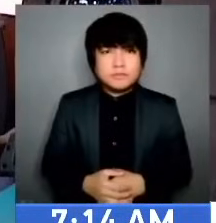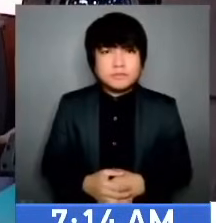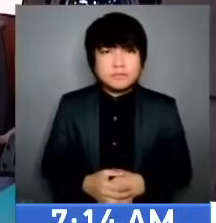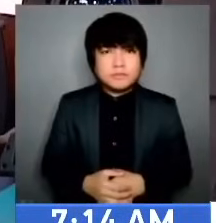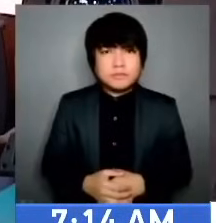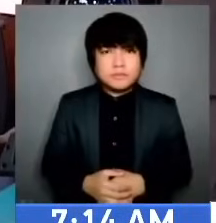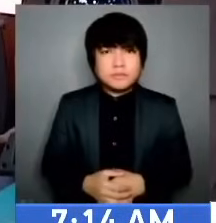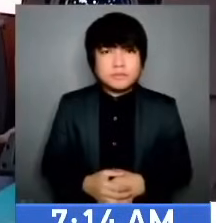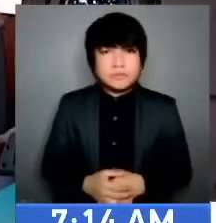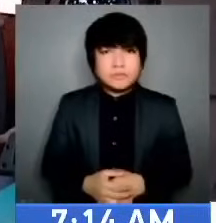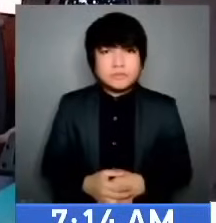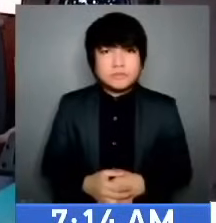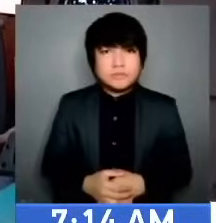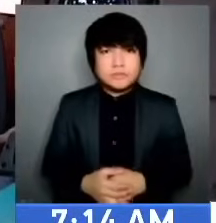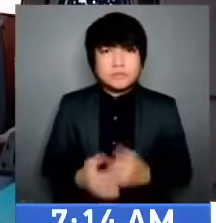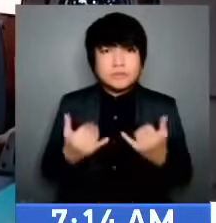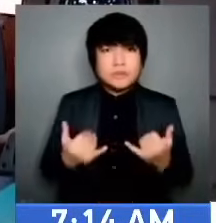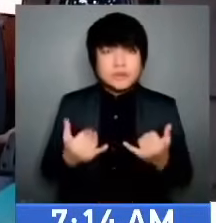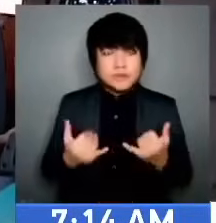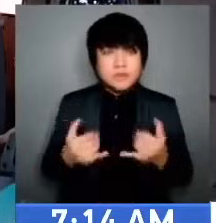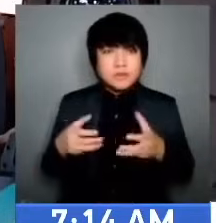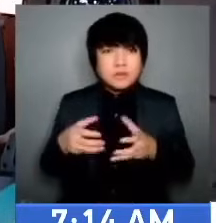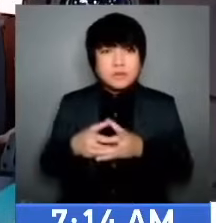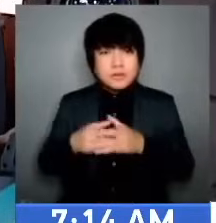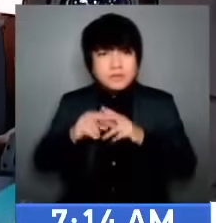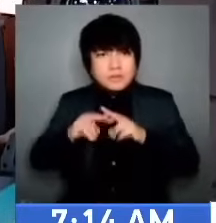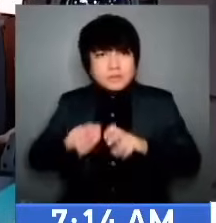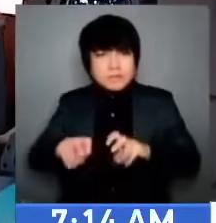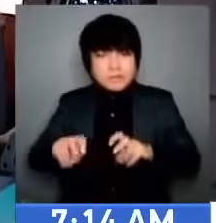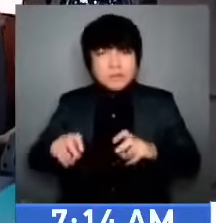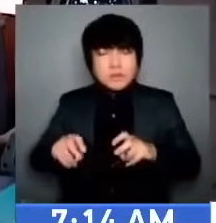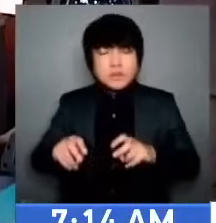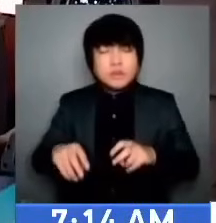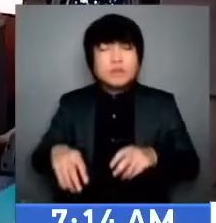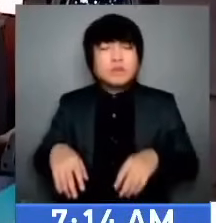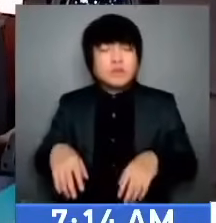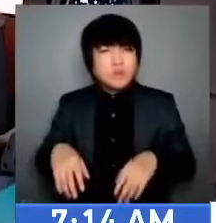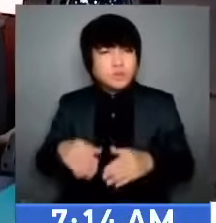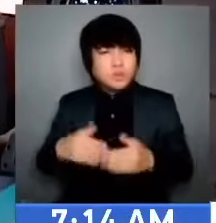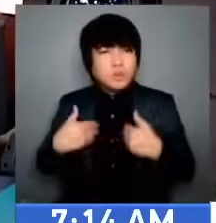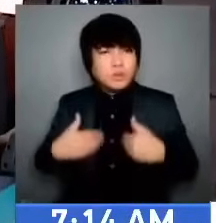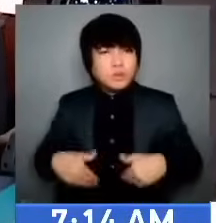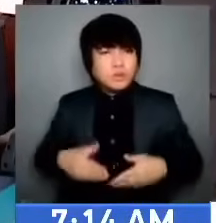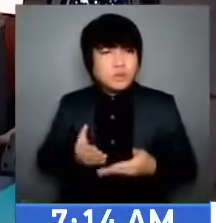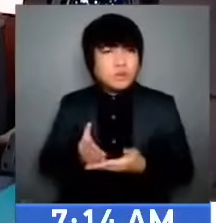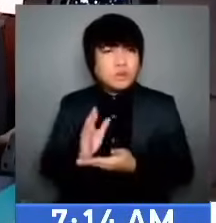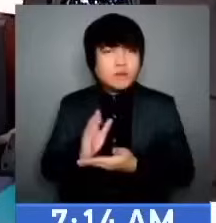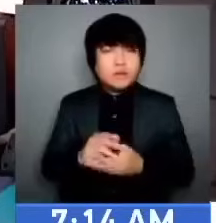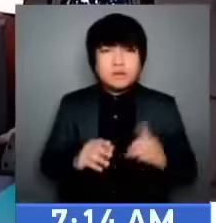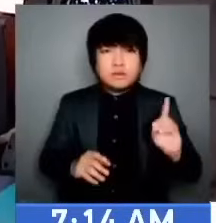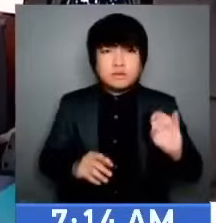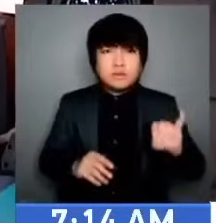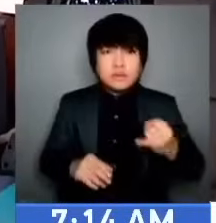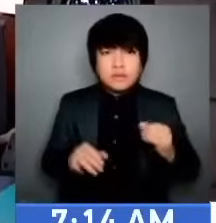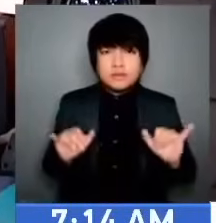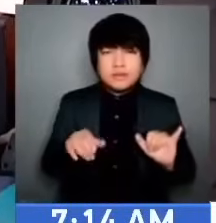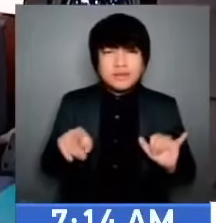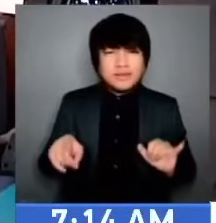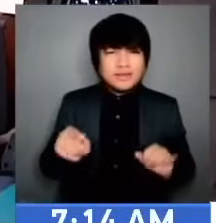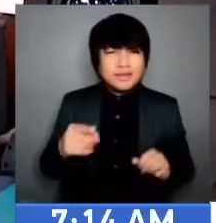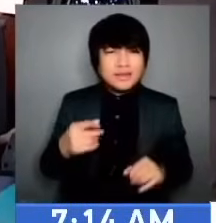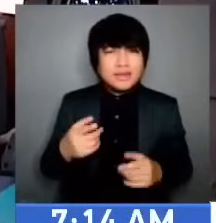Nagsasagawa ng sarili investigasyon ng Commission on Human Rights at Department of Justice kaugnay sa pagkasawi ng estudyante matapos umanong sampali ng isang